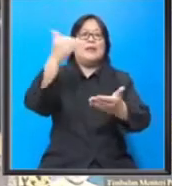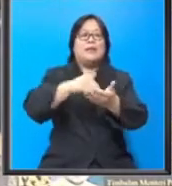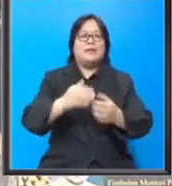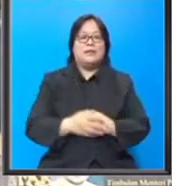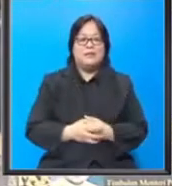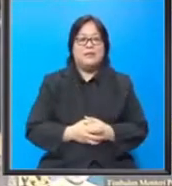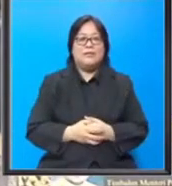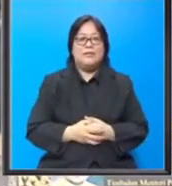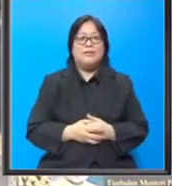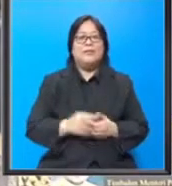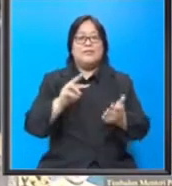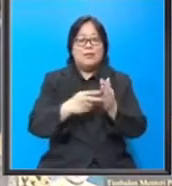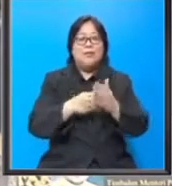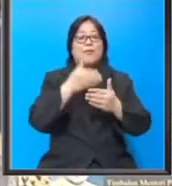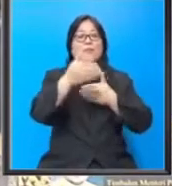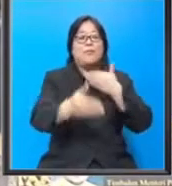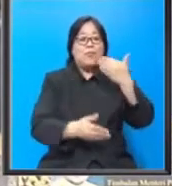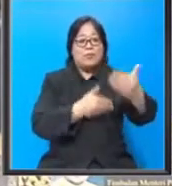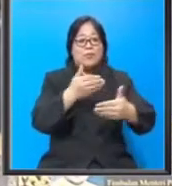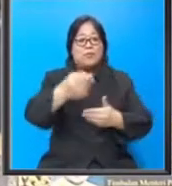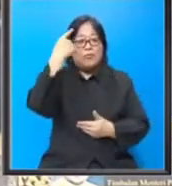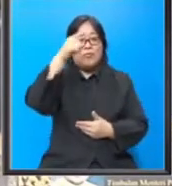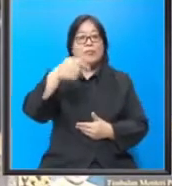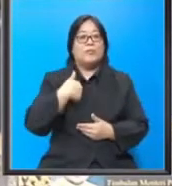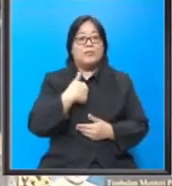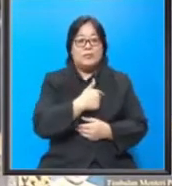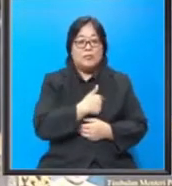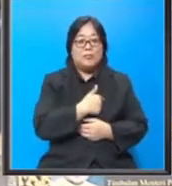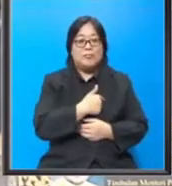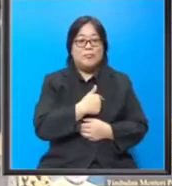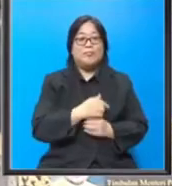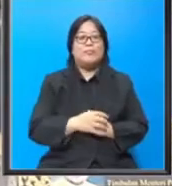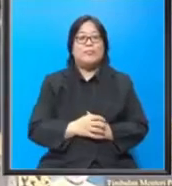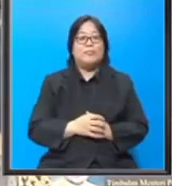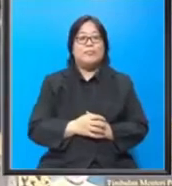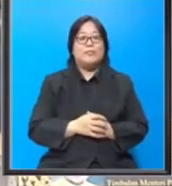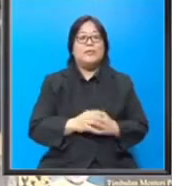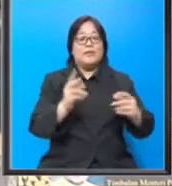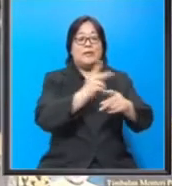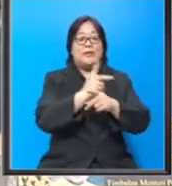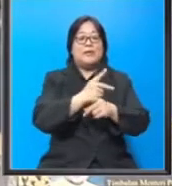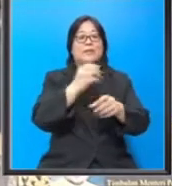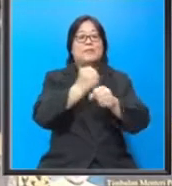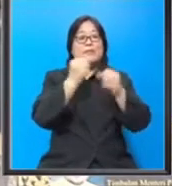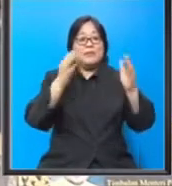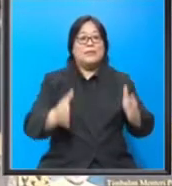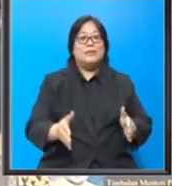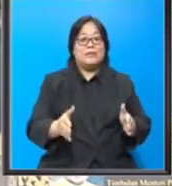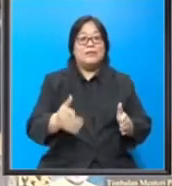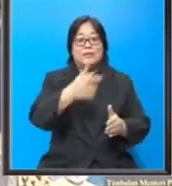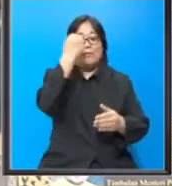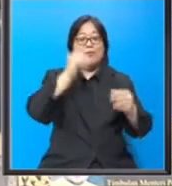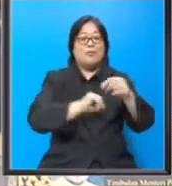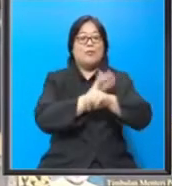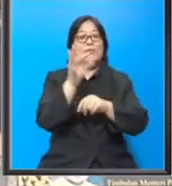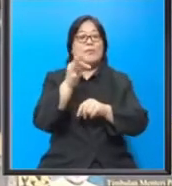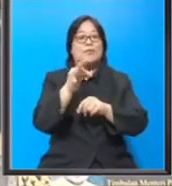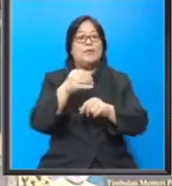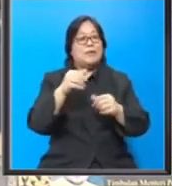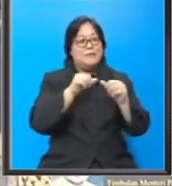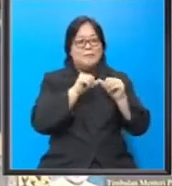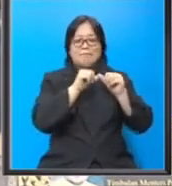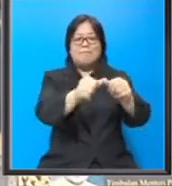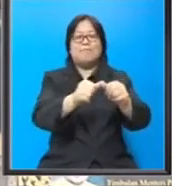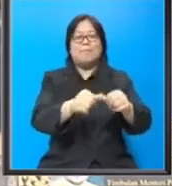detik.com ndak mana proses untuk kita membela pekerja-pekerja yang disebabkan commissionis